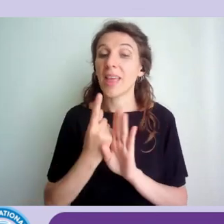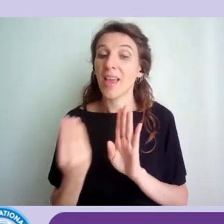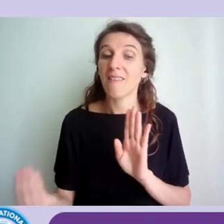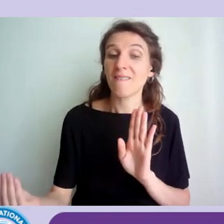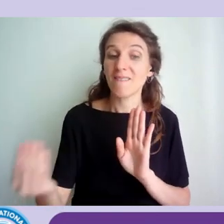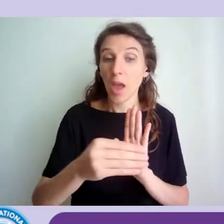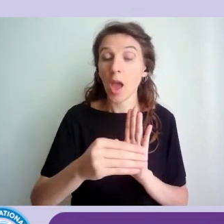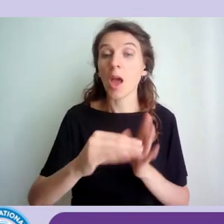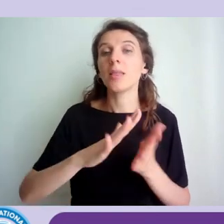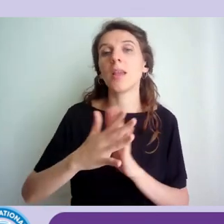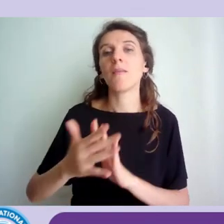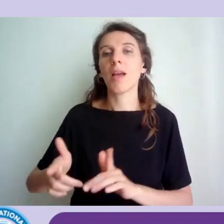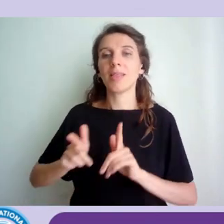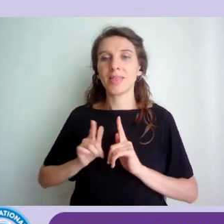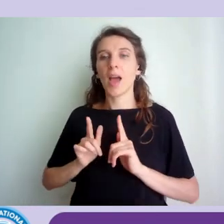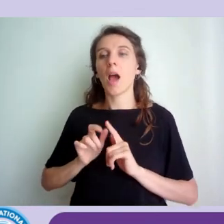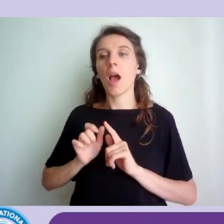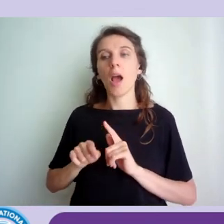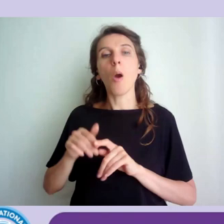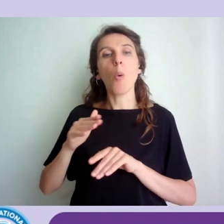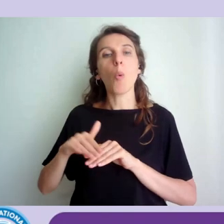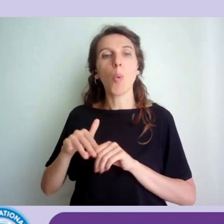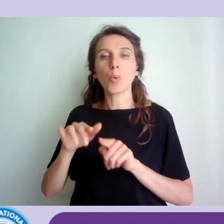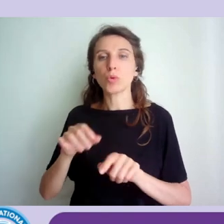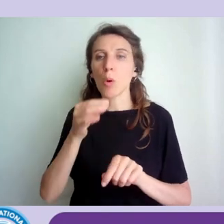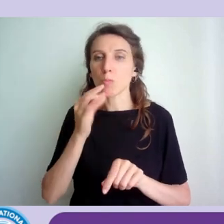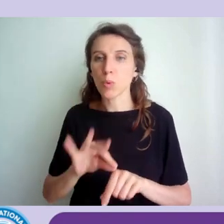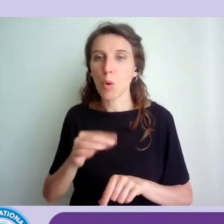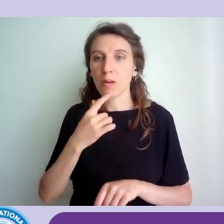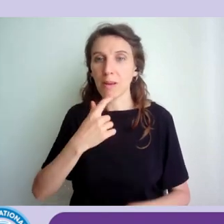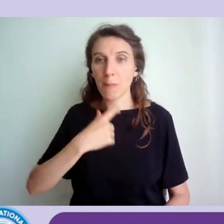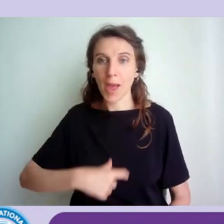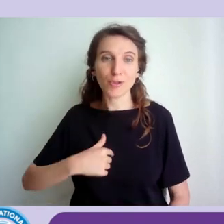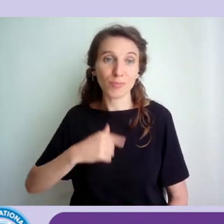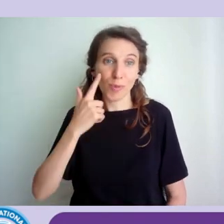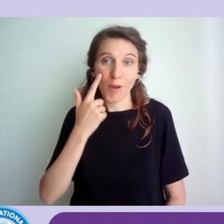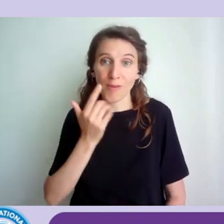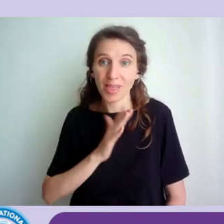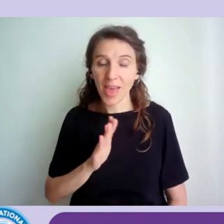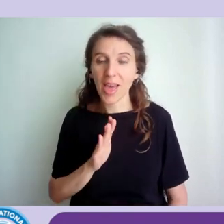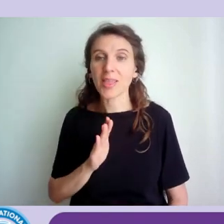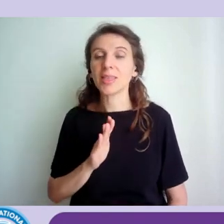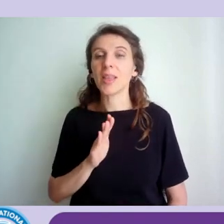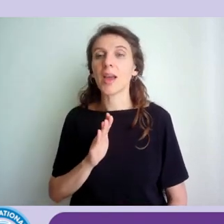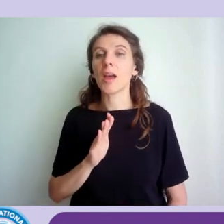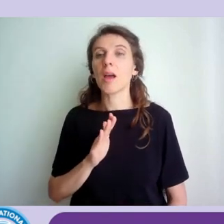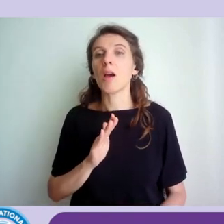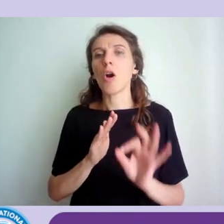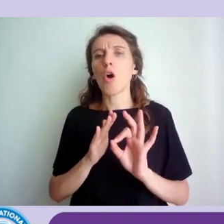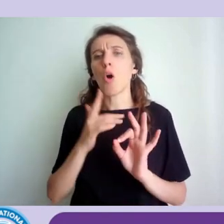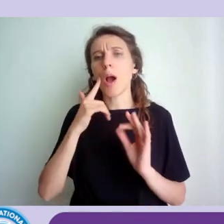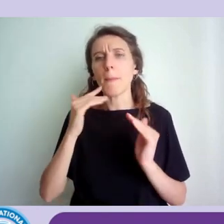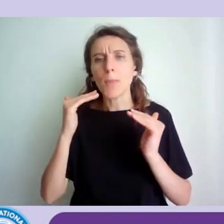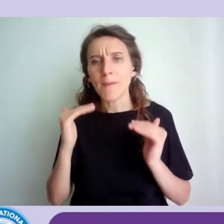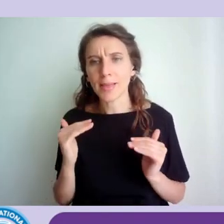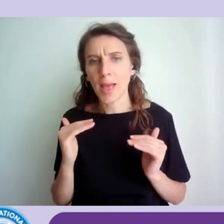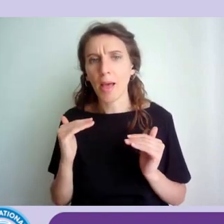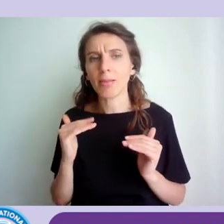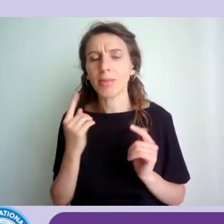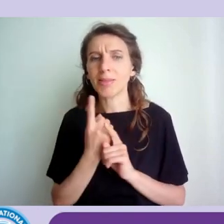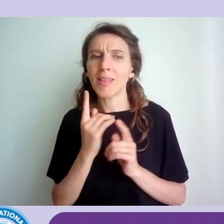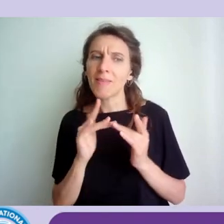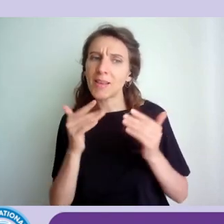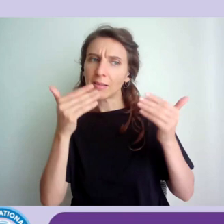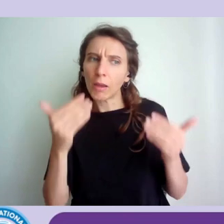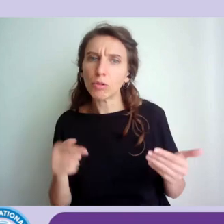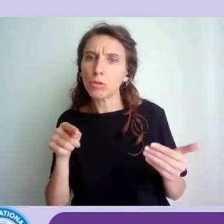in maniera tale che la persona non vedente l'utente non vedente o ipovedente che sta navigando quella